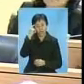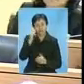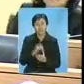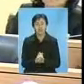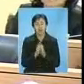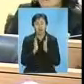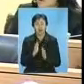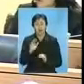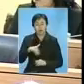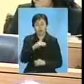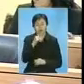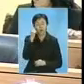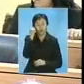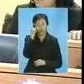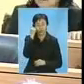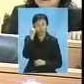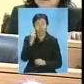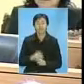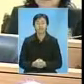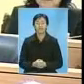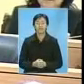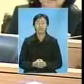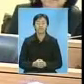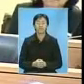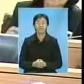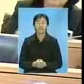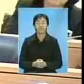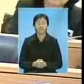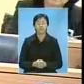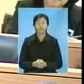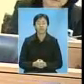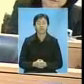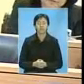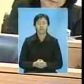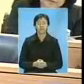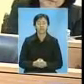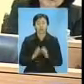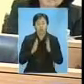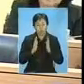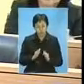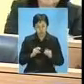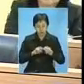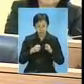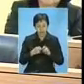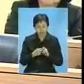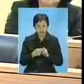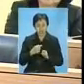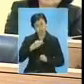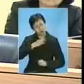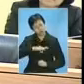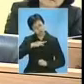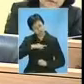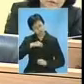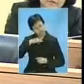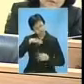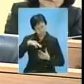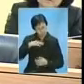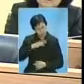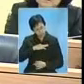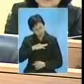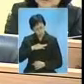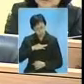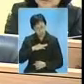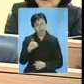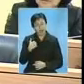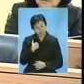นุษย์นะคะก็เราก็ได้เห็นแล้วนะว่ามนุษย์ขัดแย้งกับตัวเองอยู่เป็นเนื